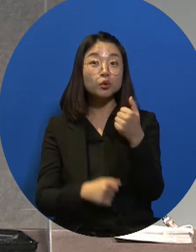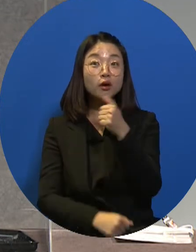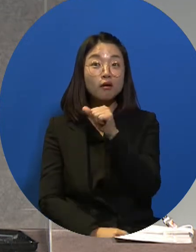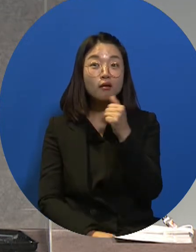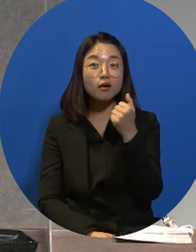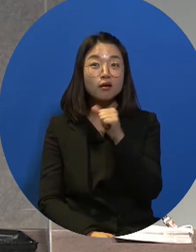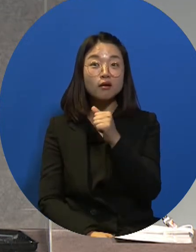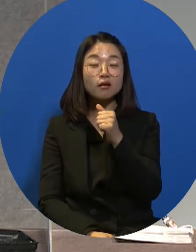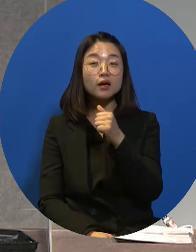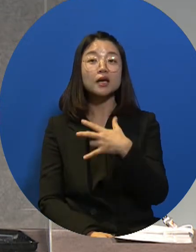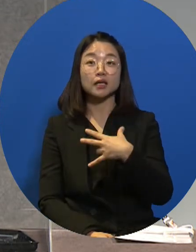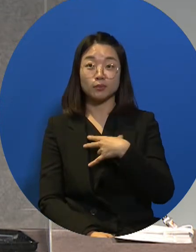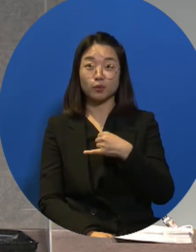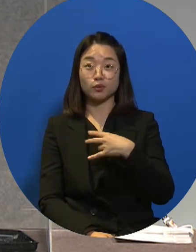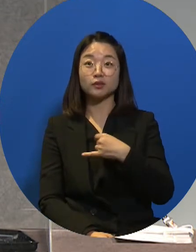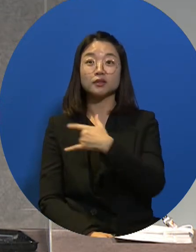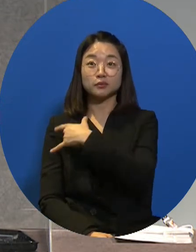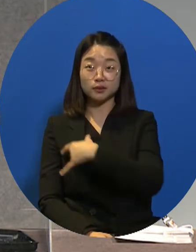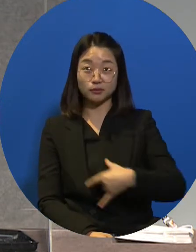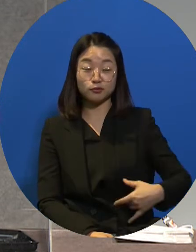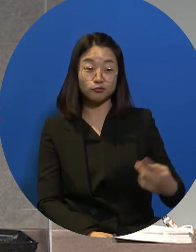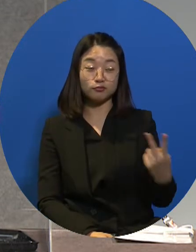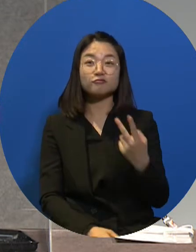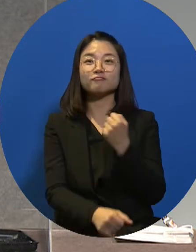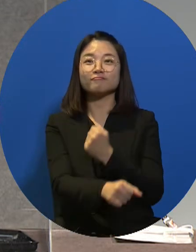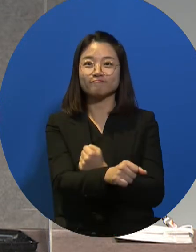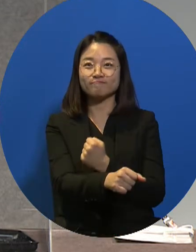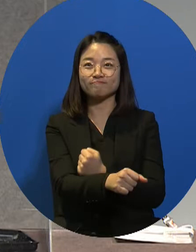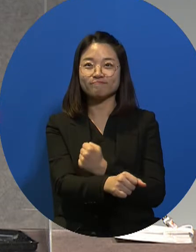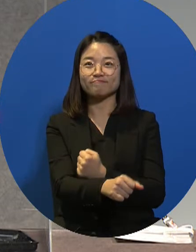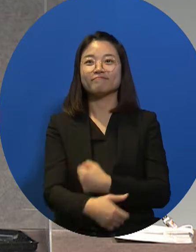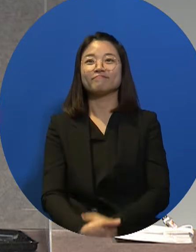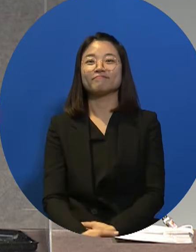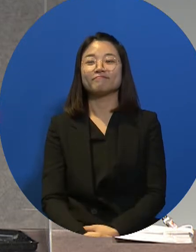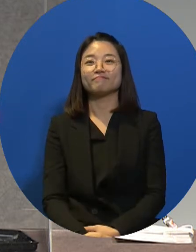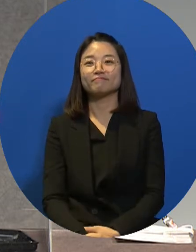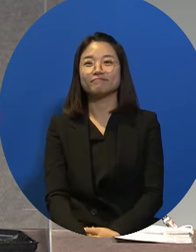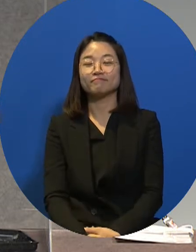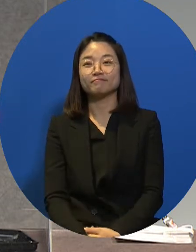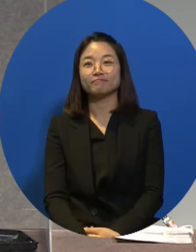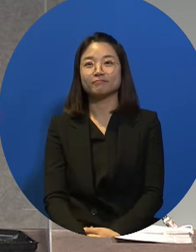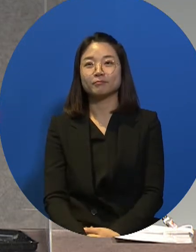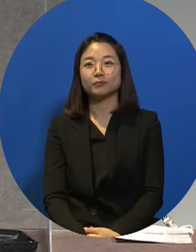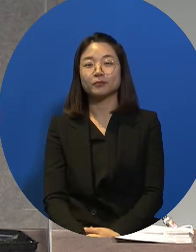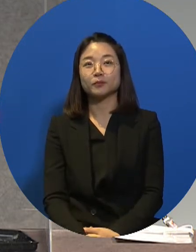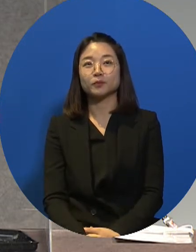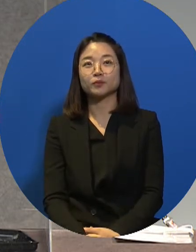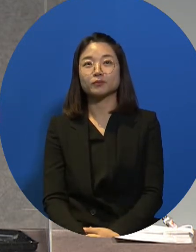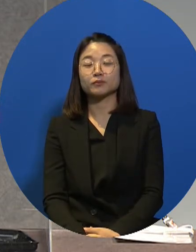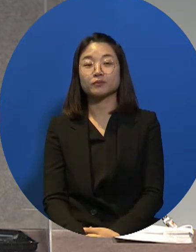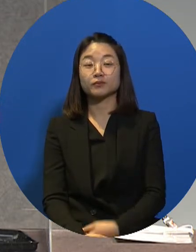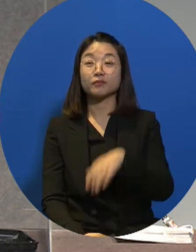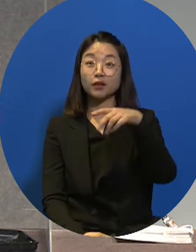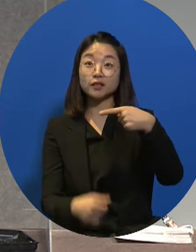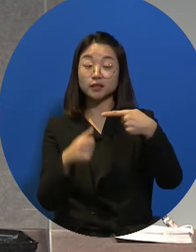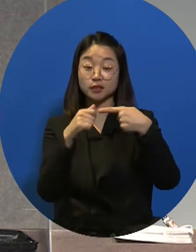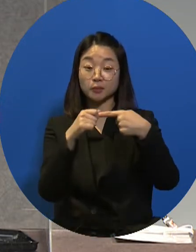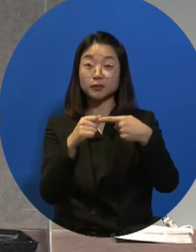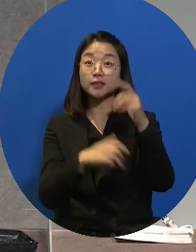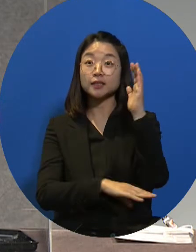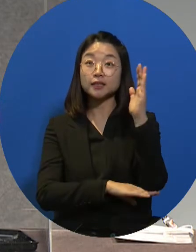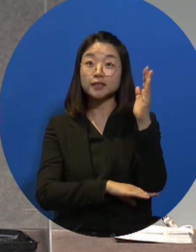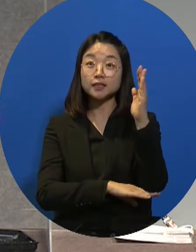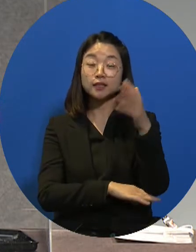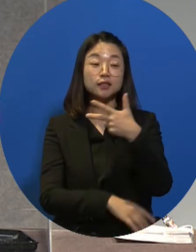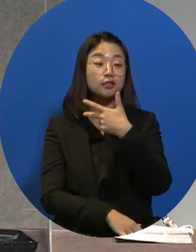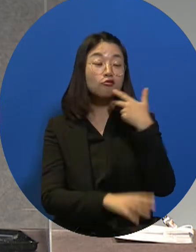통역에는 김효정, 진선미 선생님께서 함께 수고해 주시겠습니다. 네, 본격적으로 첫 번째 발제입니다.